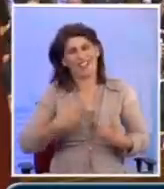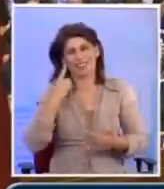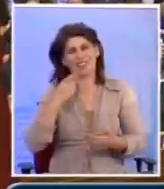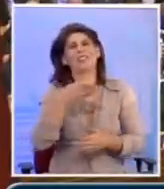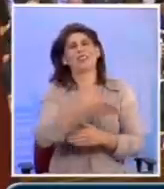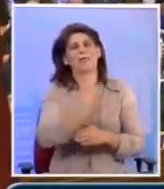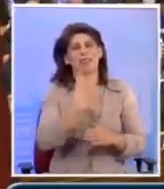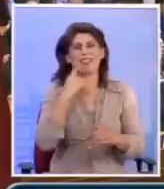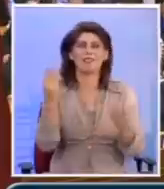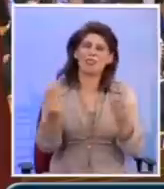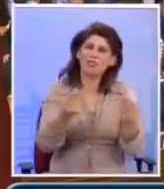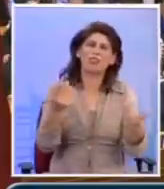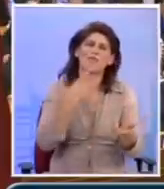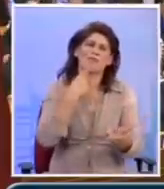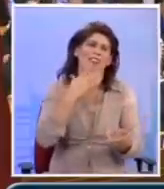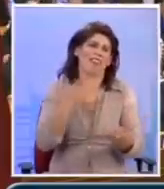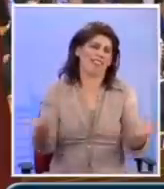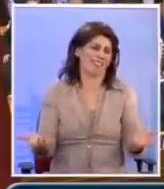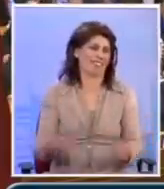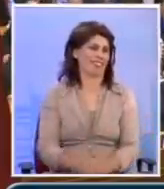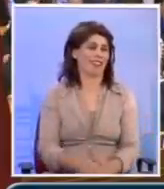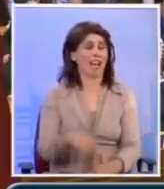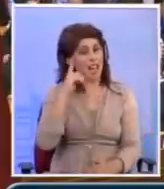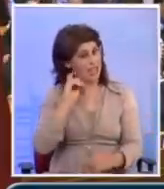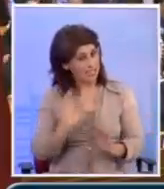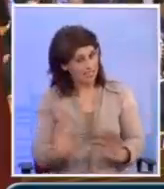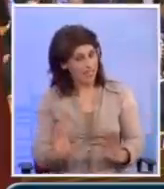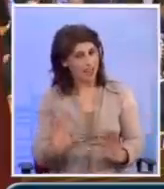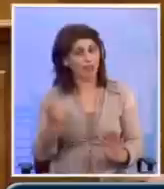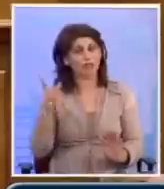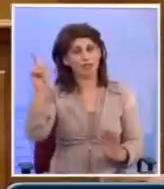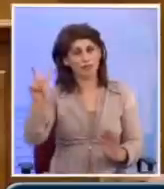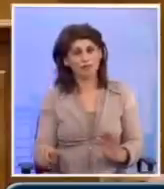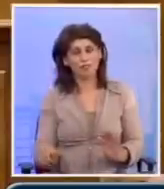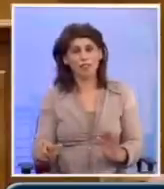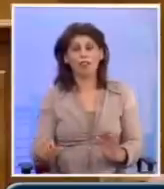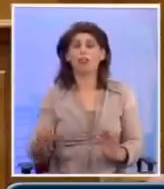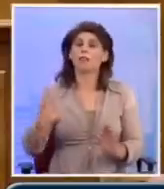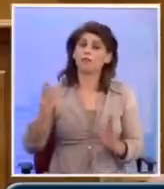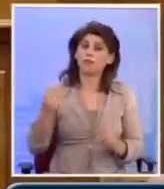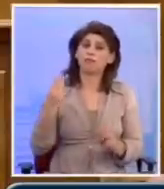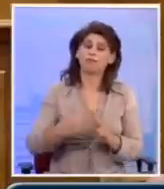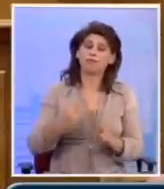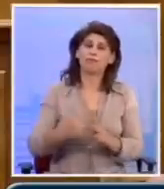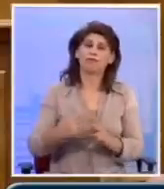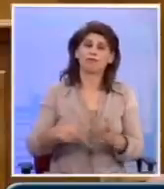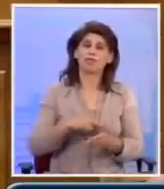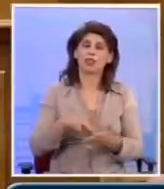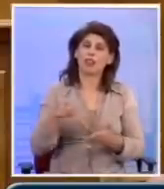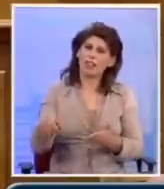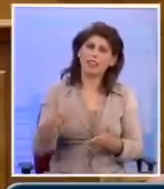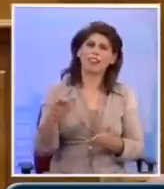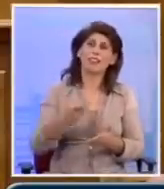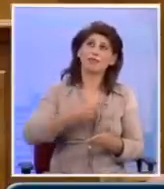Το ξέρω ότι δεν έχετε πάει στις Κάνες. Ξέρω όμως ταυτόχρονα ότι ήσασταν από τους πρωταγωνιστές εκείνου του παρασκηνίου, σε εκείνη